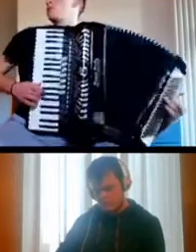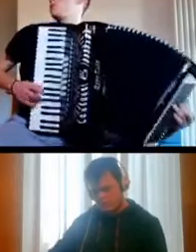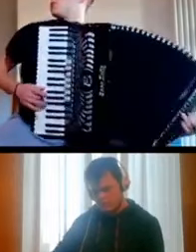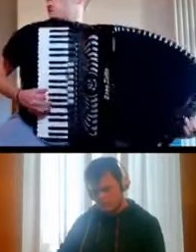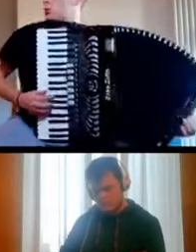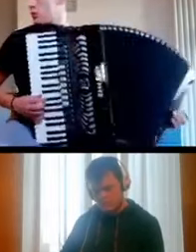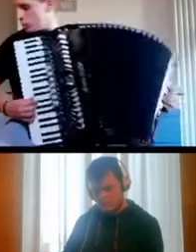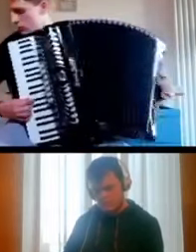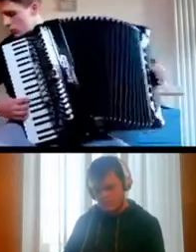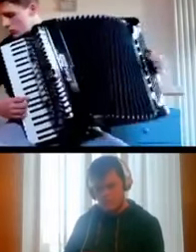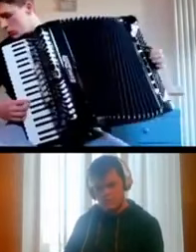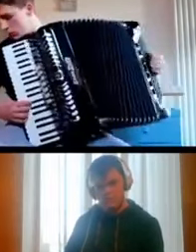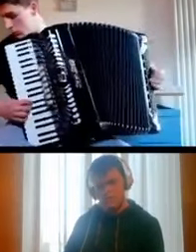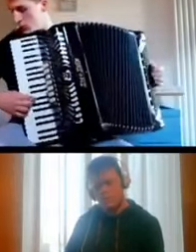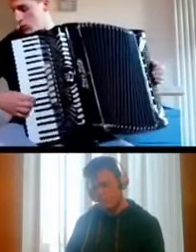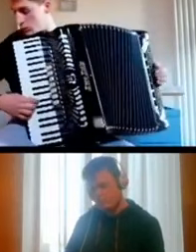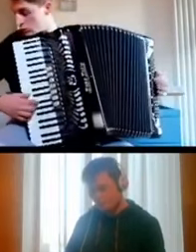no